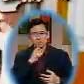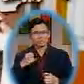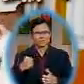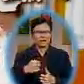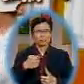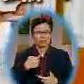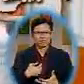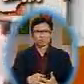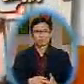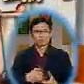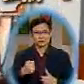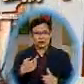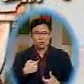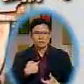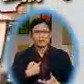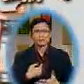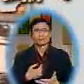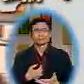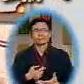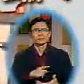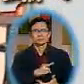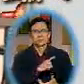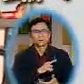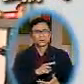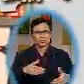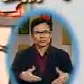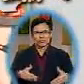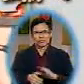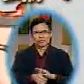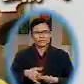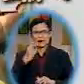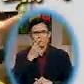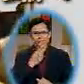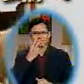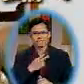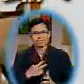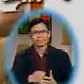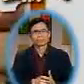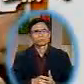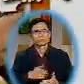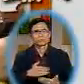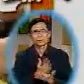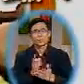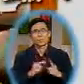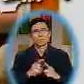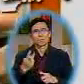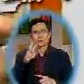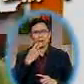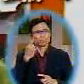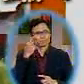我咧，我就喺廚房度喊啊，其他人都係睇唔過我